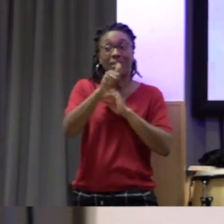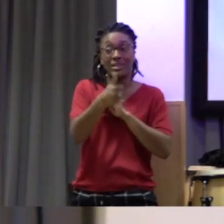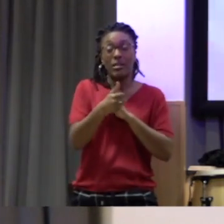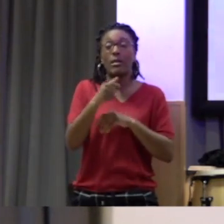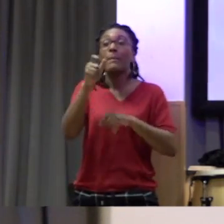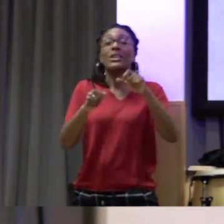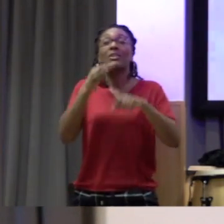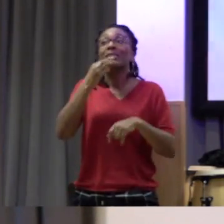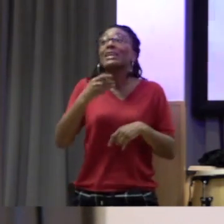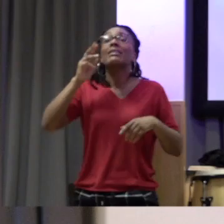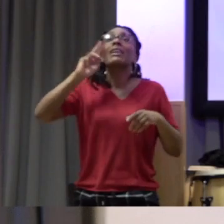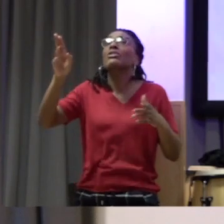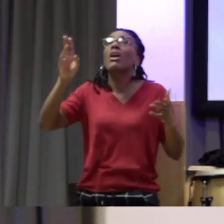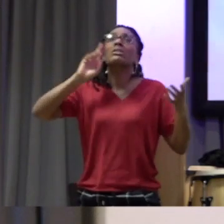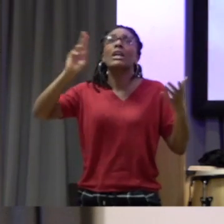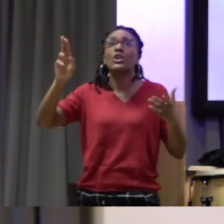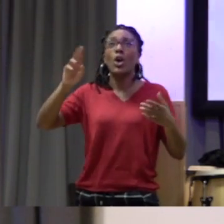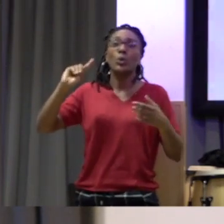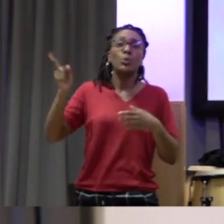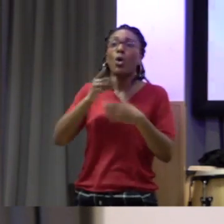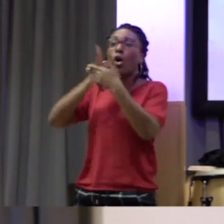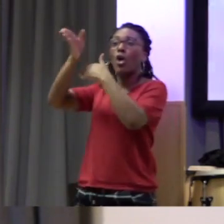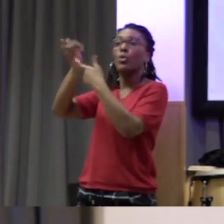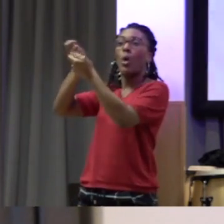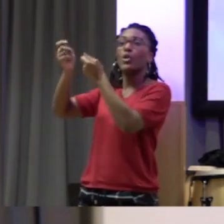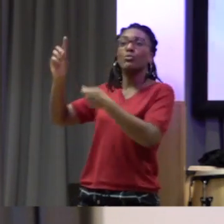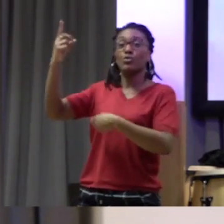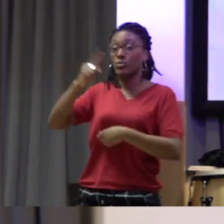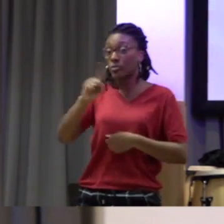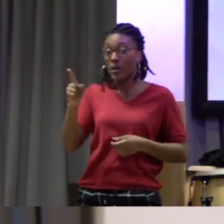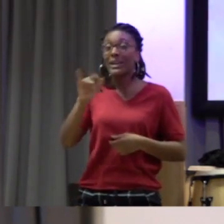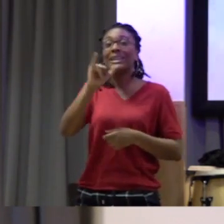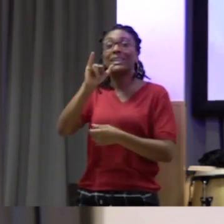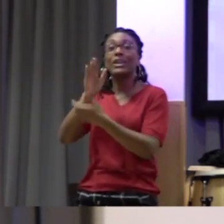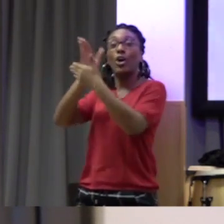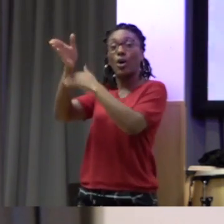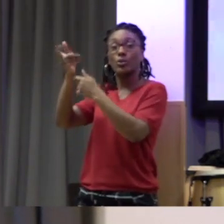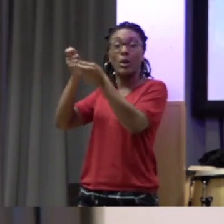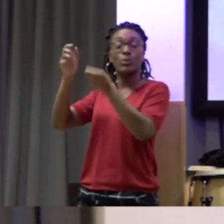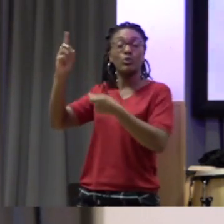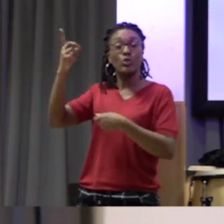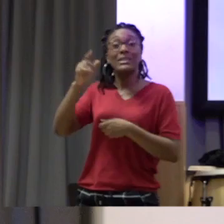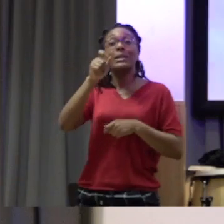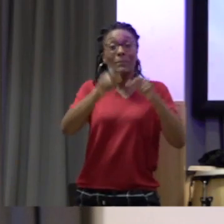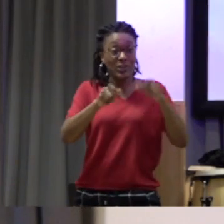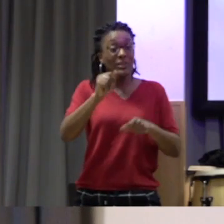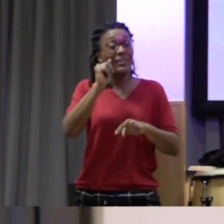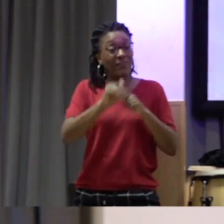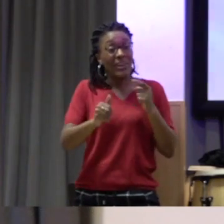Seigneur » n'entreront pas tous dans le royaume des cieux, mais celui-là seul qui fait la volonté de mon Père qui est dans les